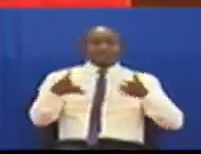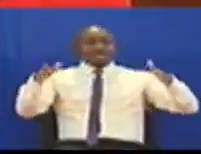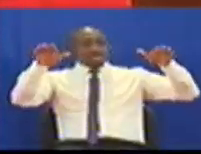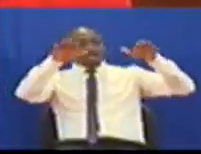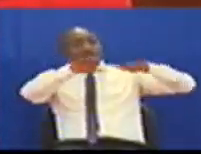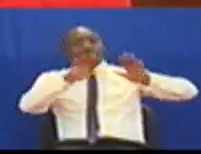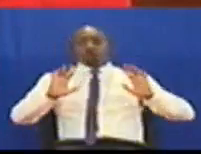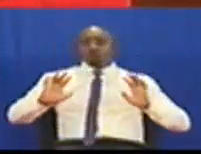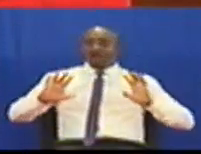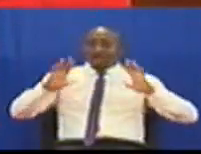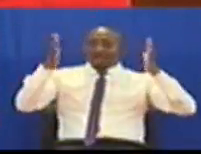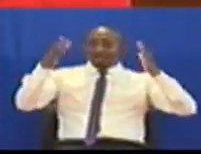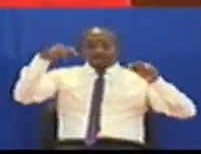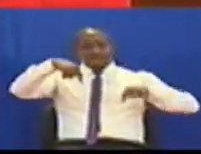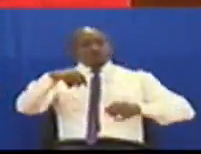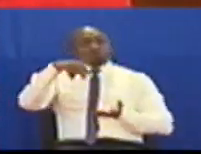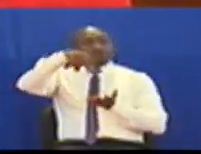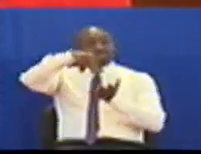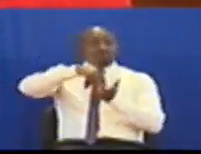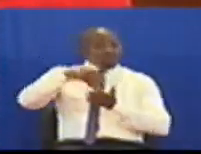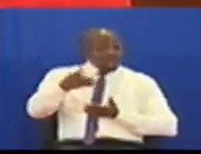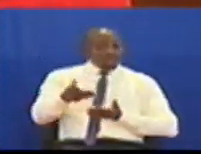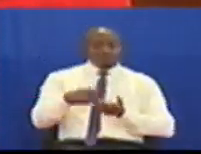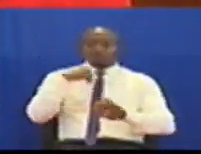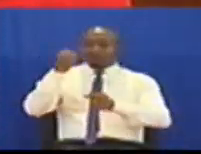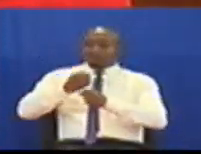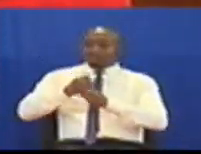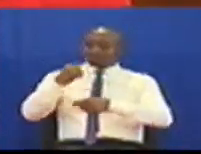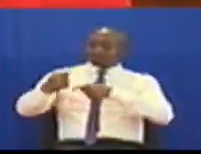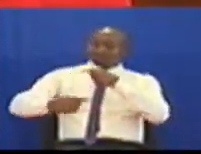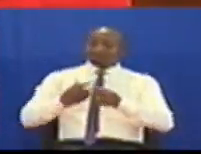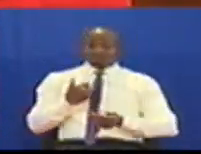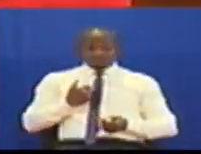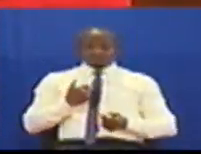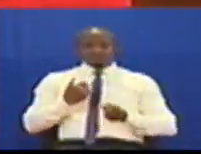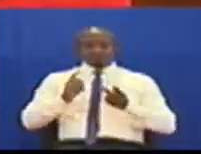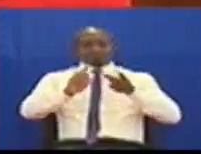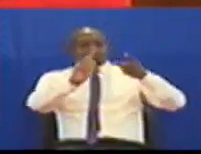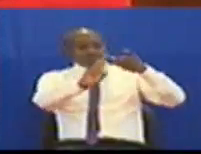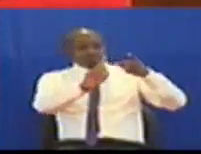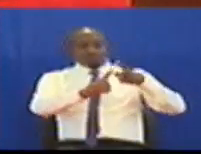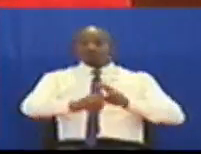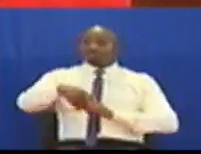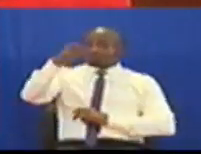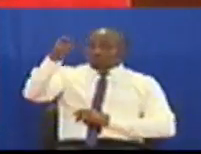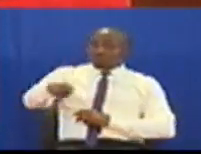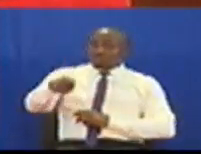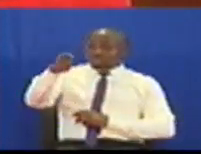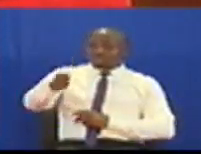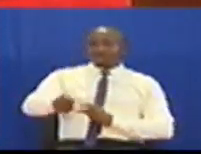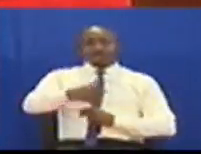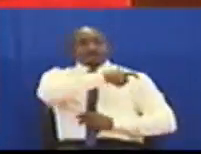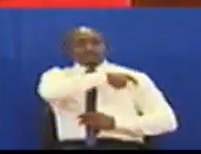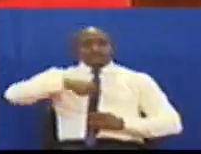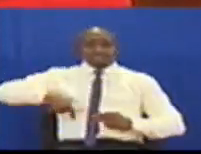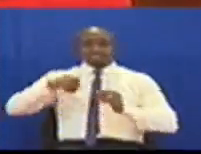uhai tukasimama leo hapa katika kazi zetu. La pili, nitoe pongezi nyingi sana kwa Rais wa